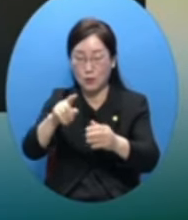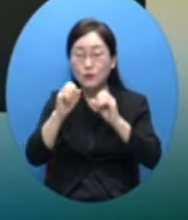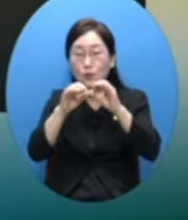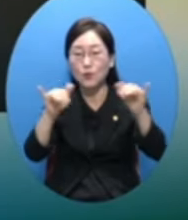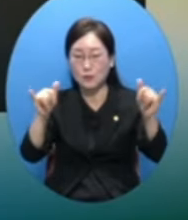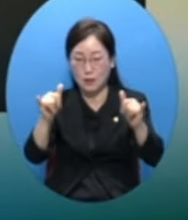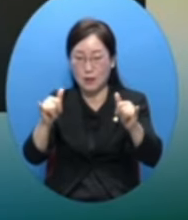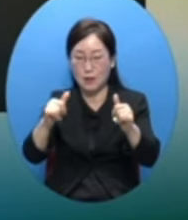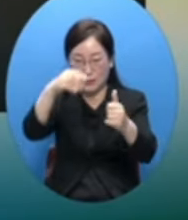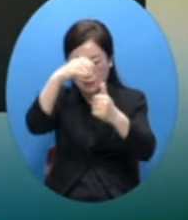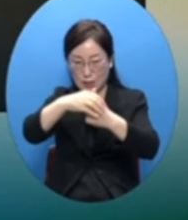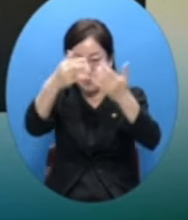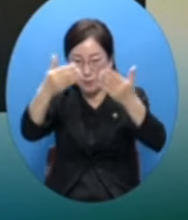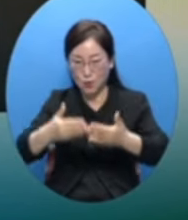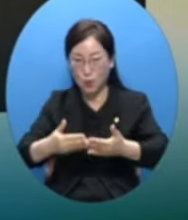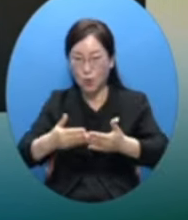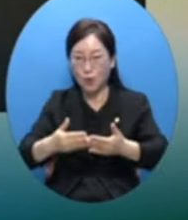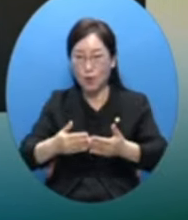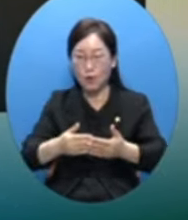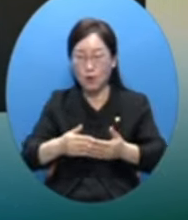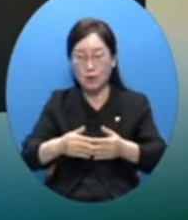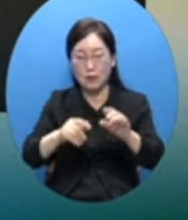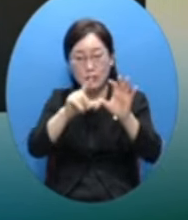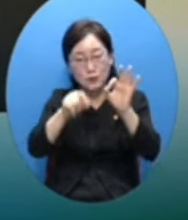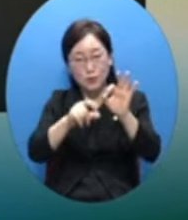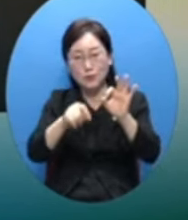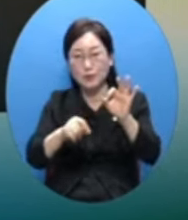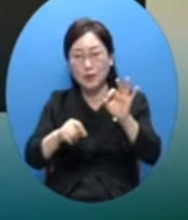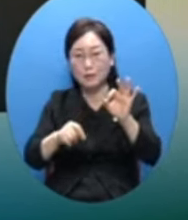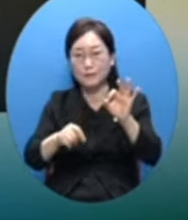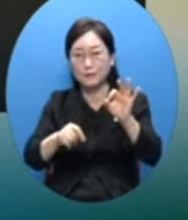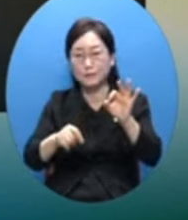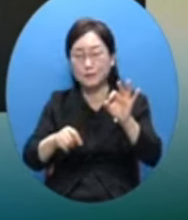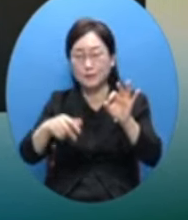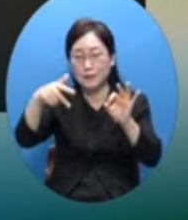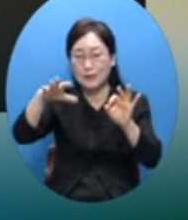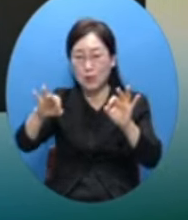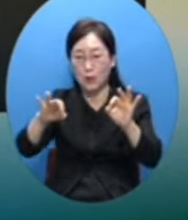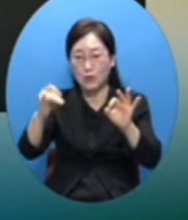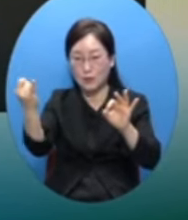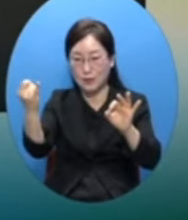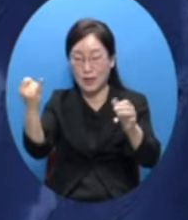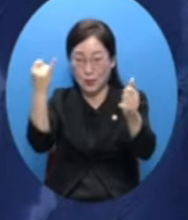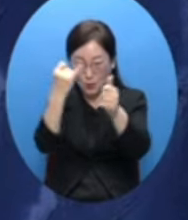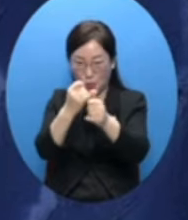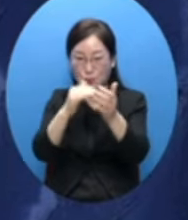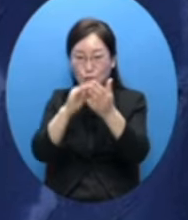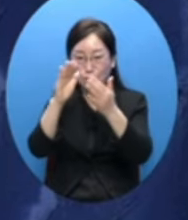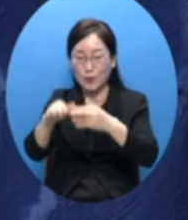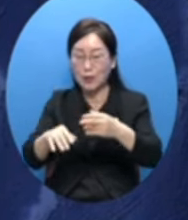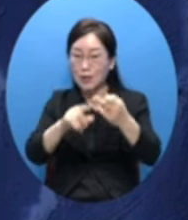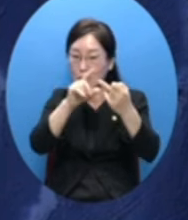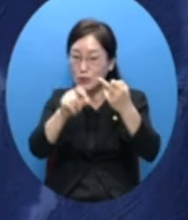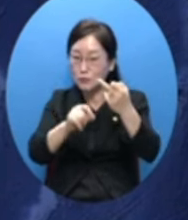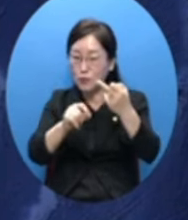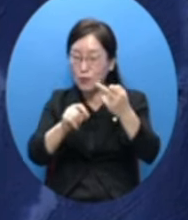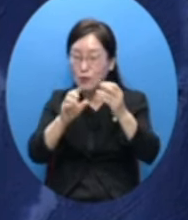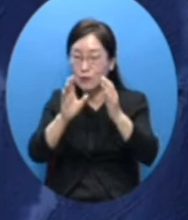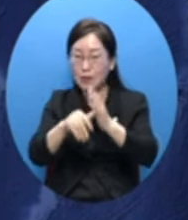결혼한 후에 한 달 후 서부 아프리카 말리로 선교사로 떠납니다.